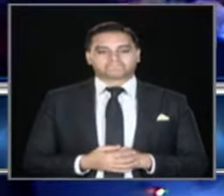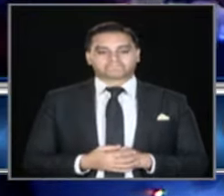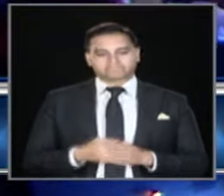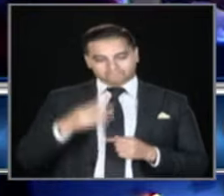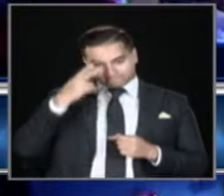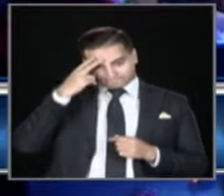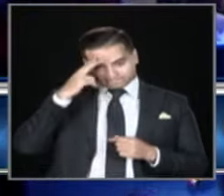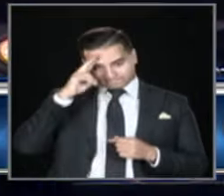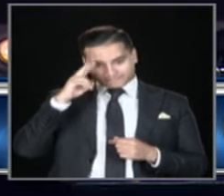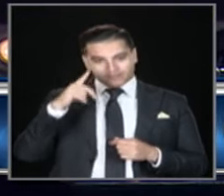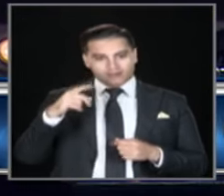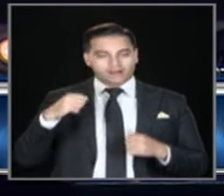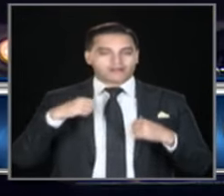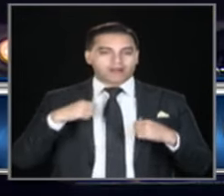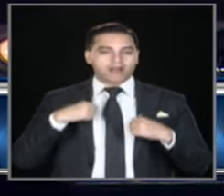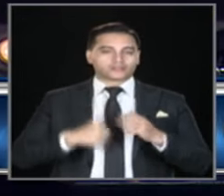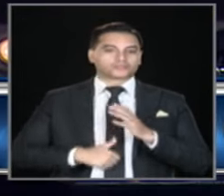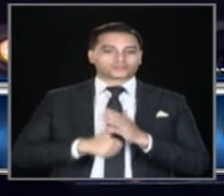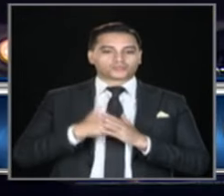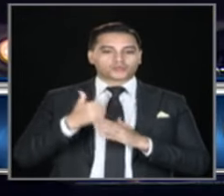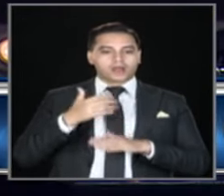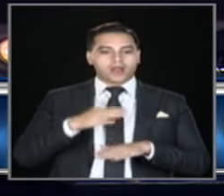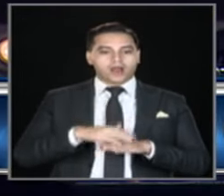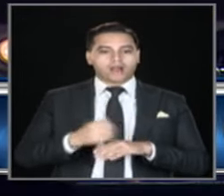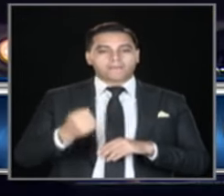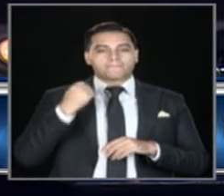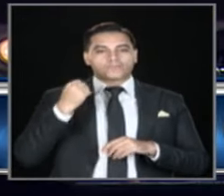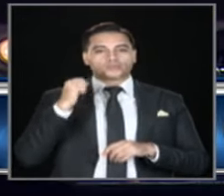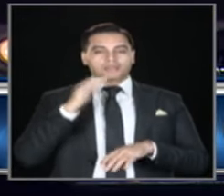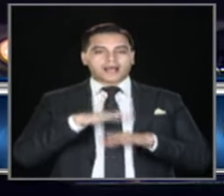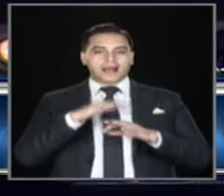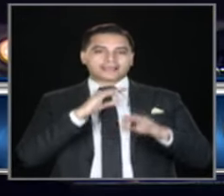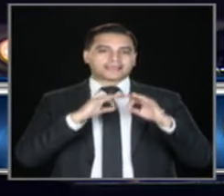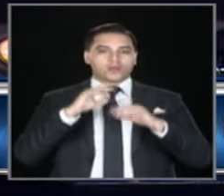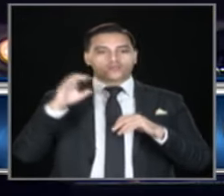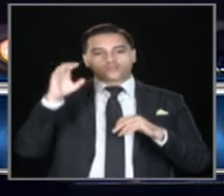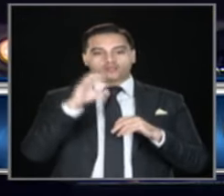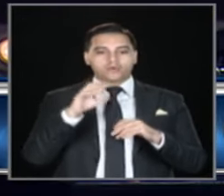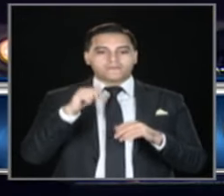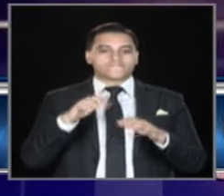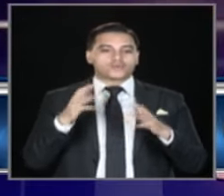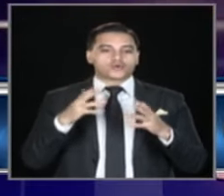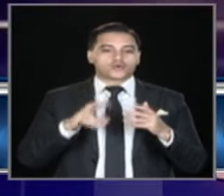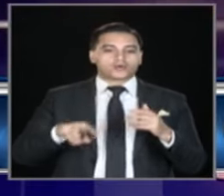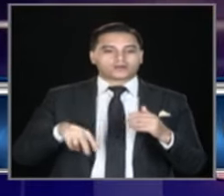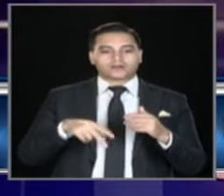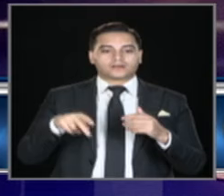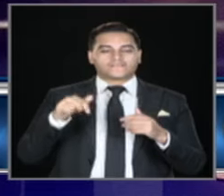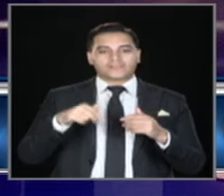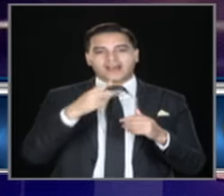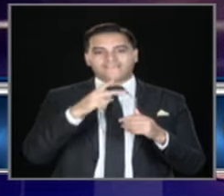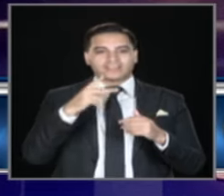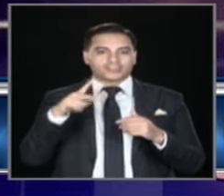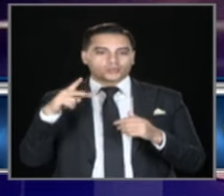الاول رياضه ما هو النادي الحاصل على بطوله الدوري الاوروبي في كره القدم موسم